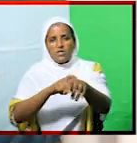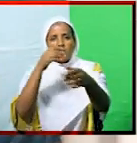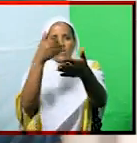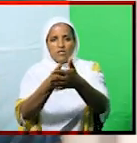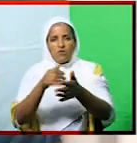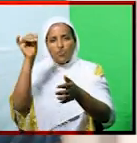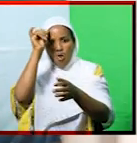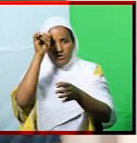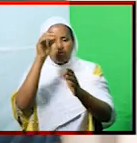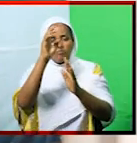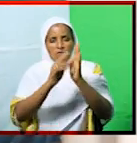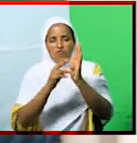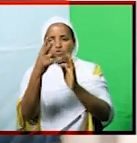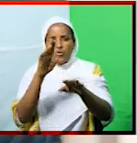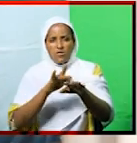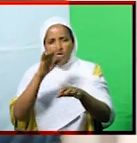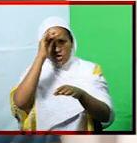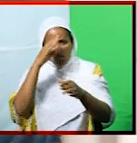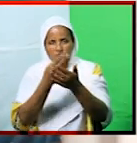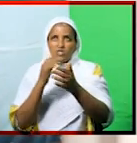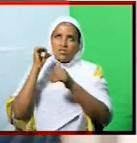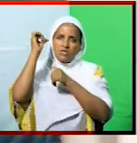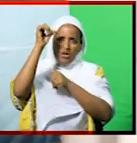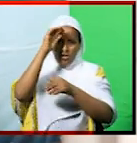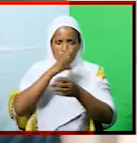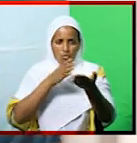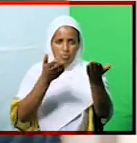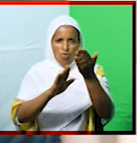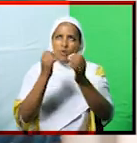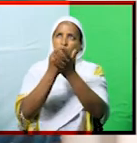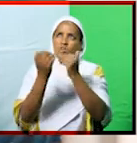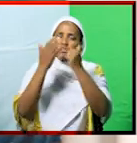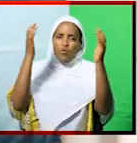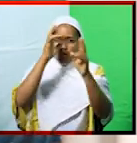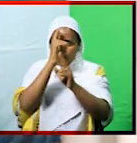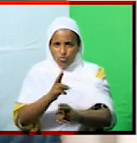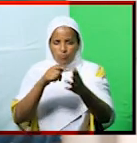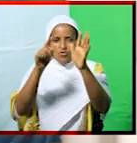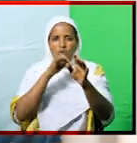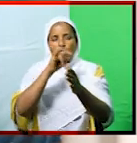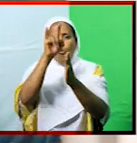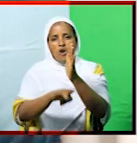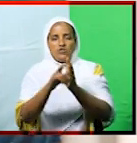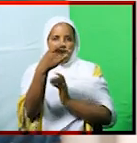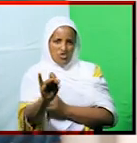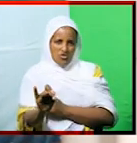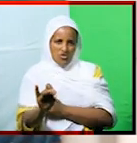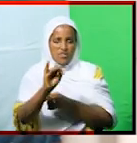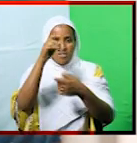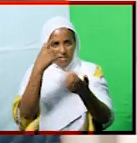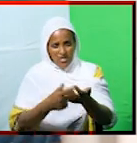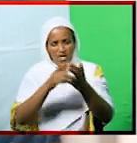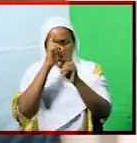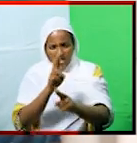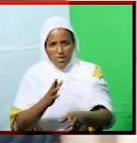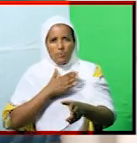ክብሬን ትገልጥልኛለች ብሎ ነው የተናገረው። ክብሬ ስለዚህ ክብሩን የገለጠችለት መስዋዕት የራሱ መስዋዕት ናት ይች ማለት ዳዊት